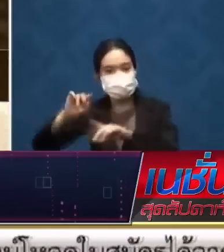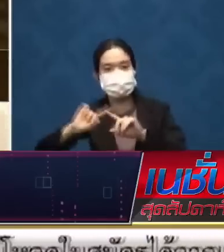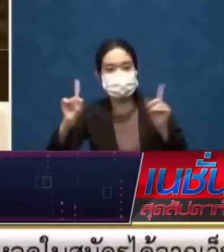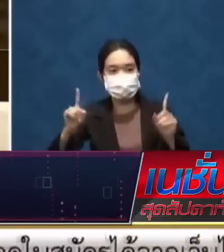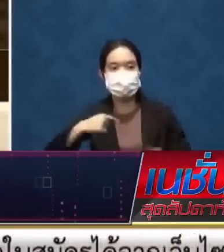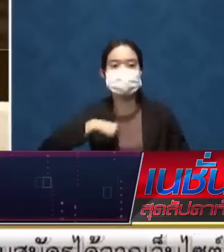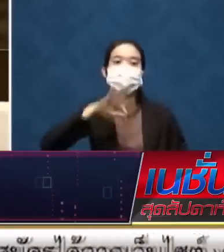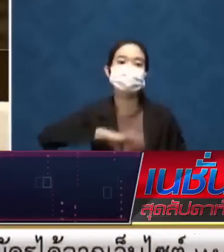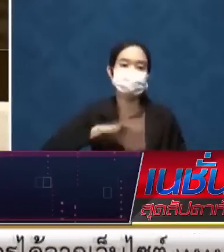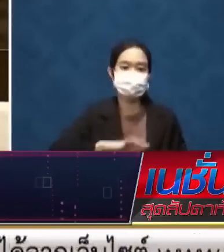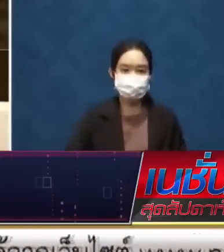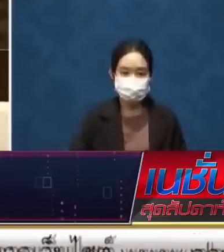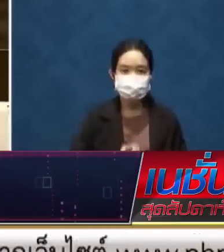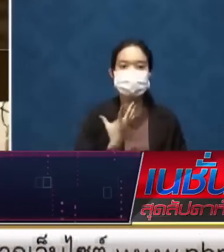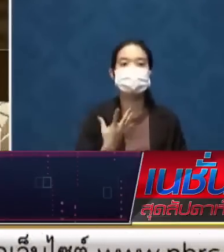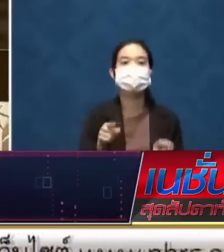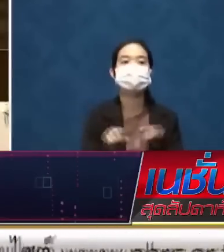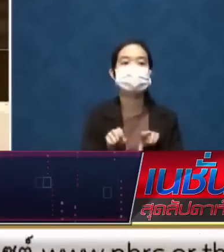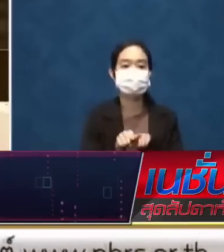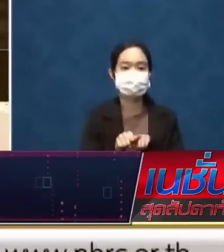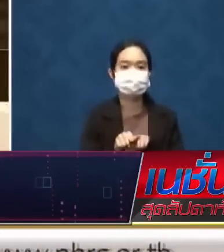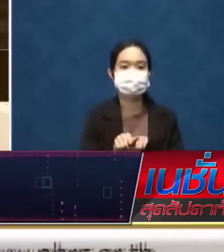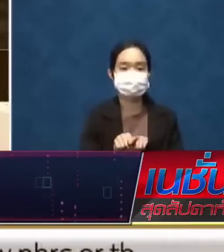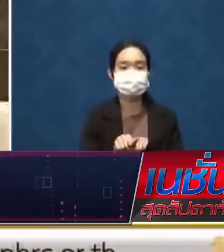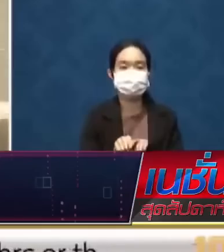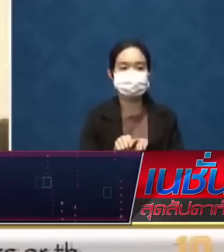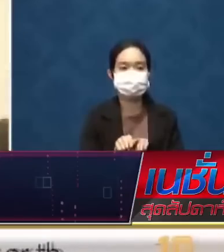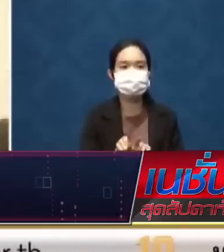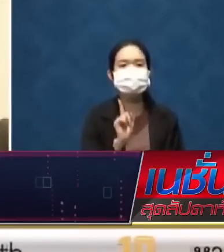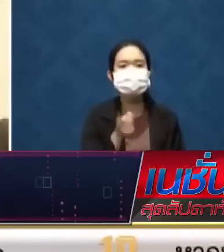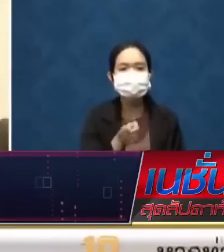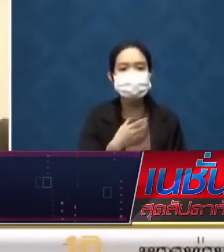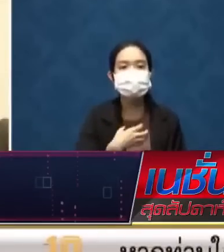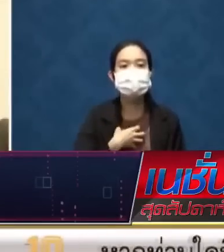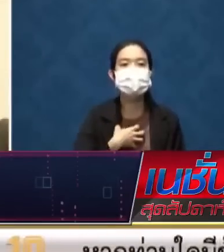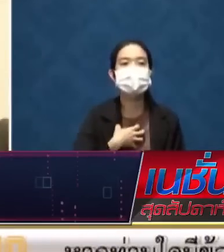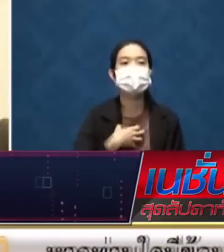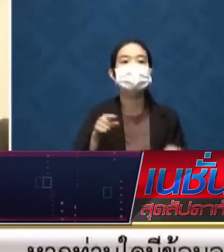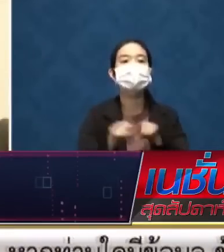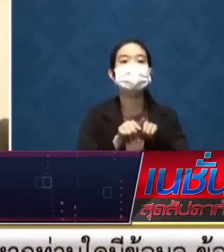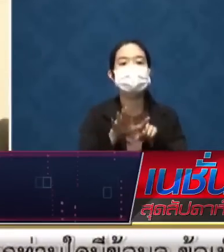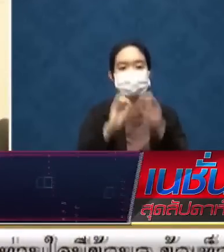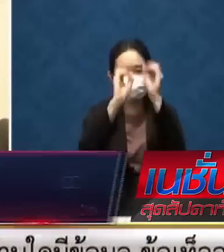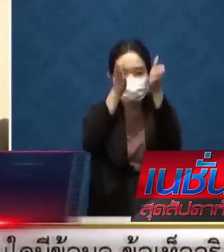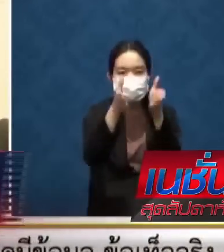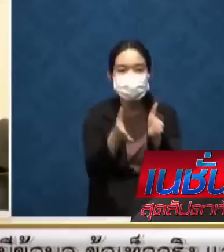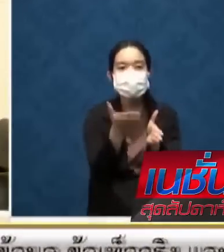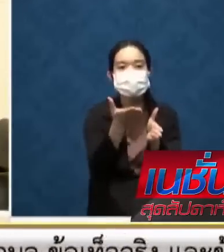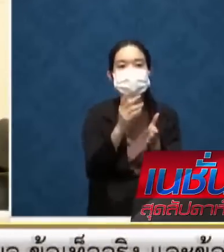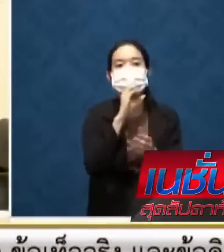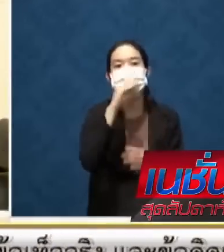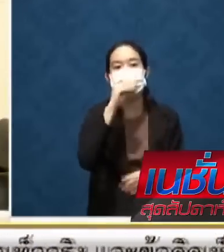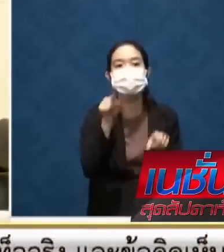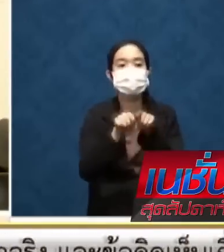ก็เบื่อหน่ายเช่นกันถ้าเป็นไปได้เนี่ยผมก็จะเรียกร้องเหมือนท่านคุณครูมานิดหน่อยนะครับท่าน